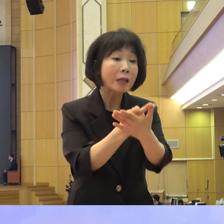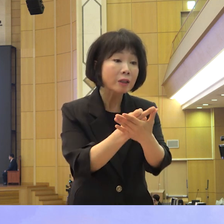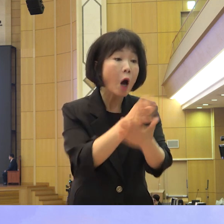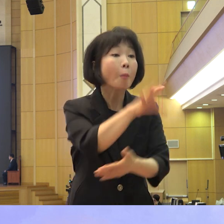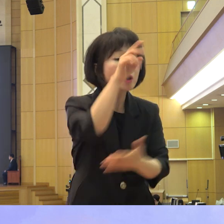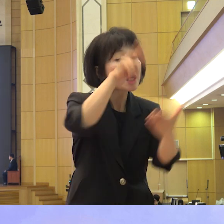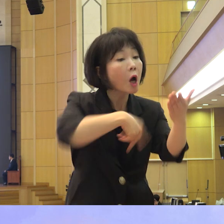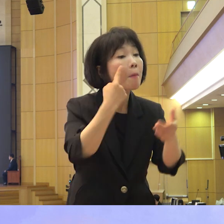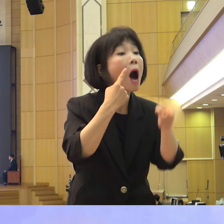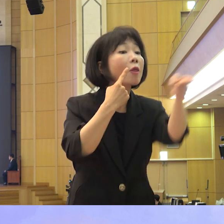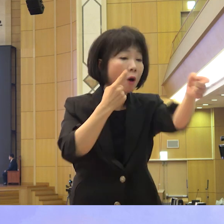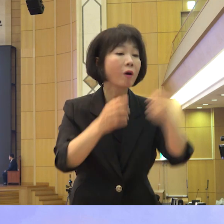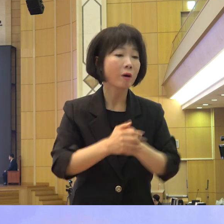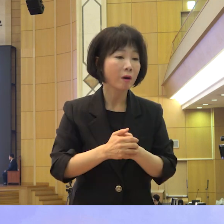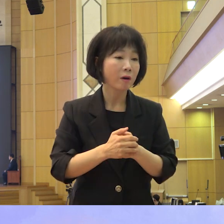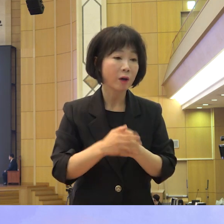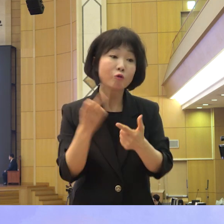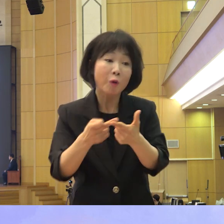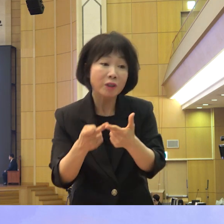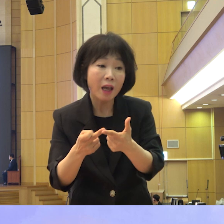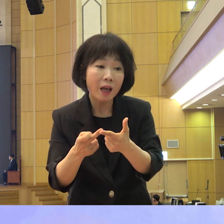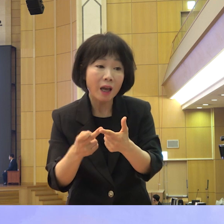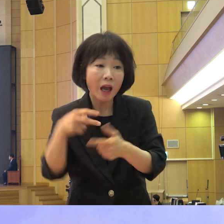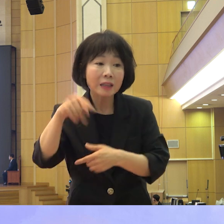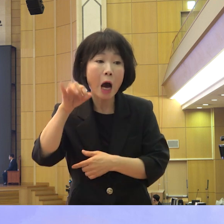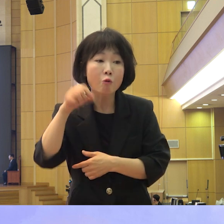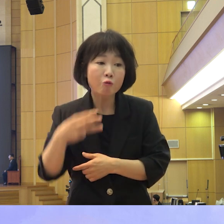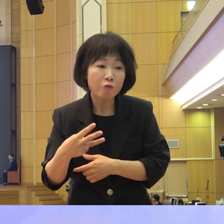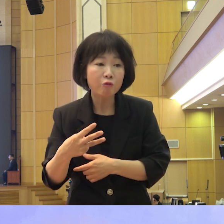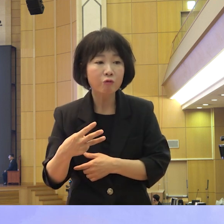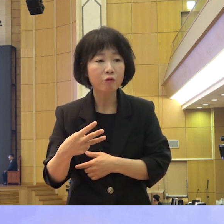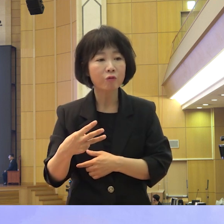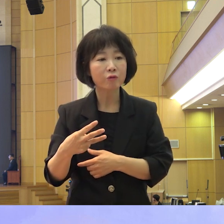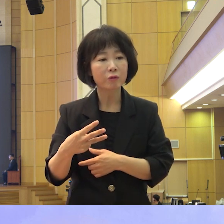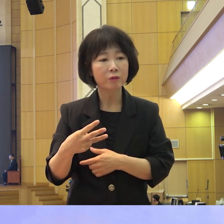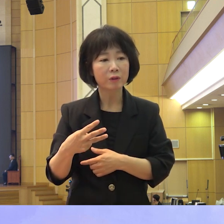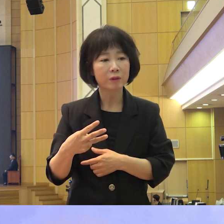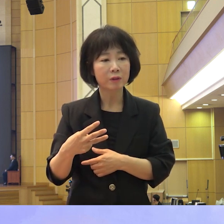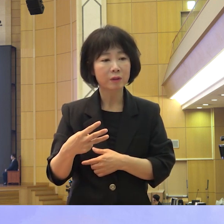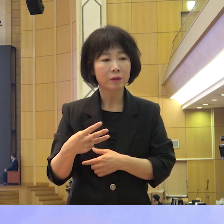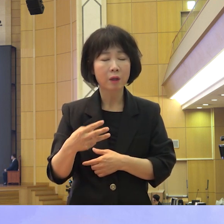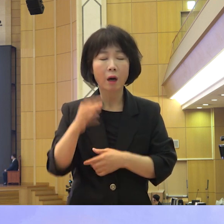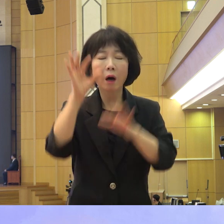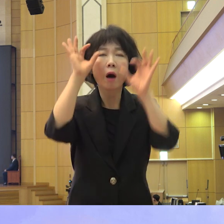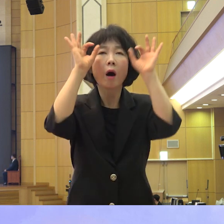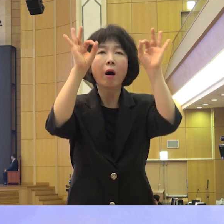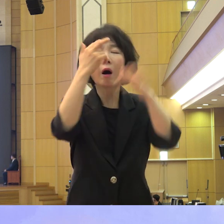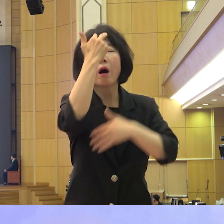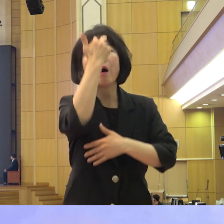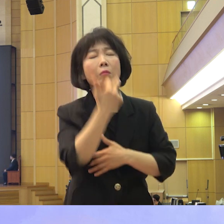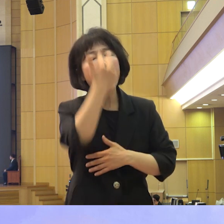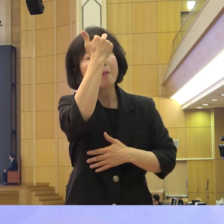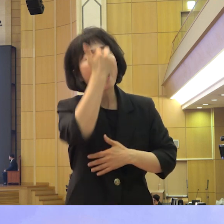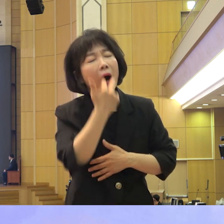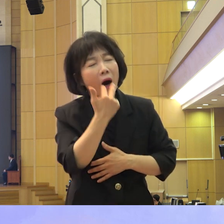한번 읽어볼까? 서울은 3일 동안 앞을 보지 못하